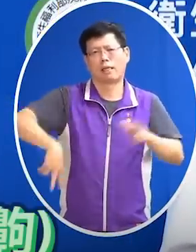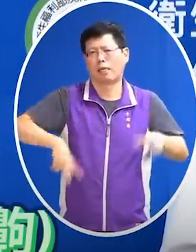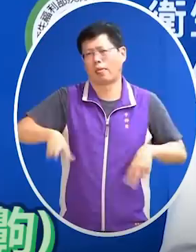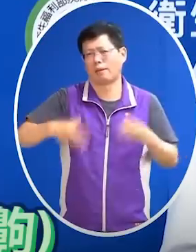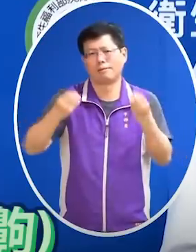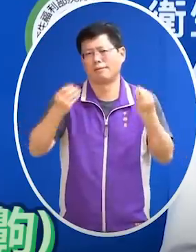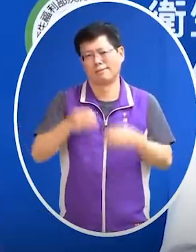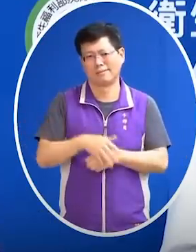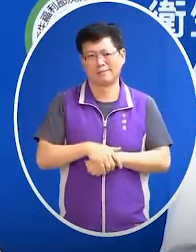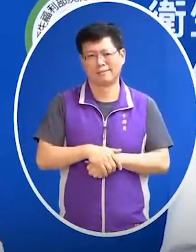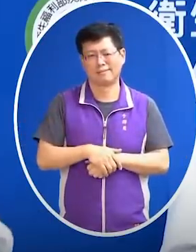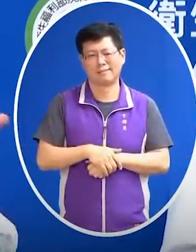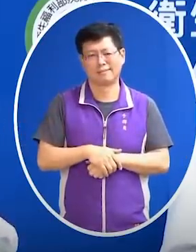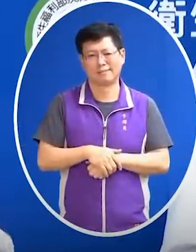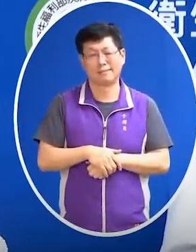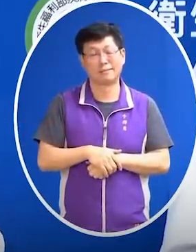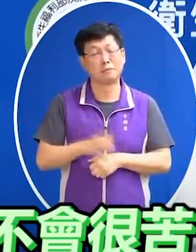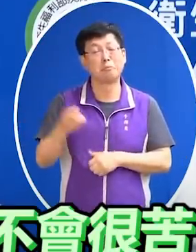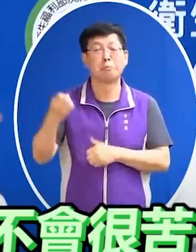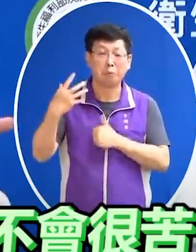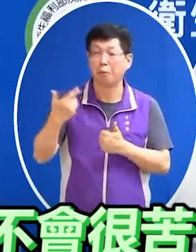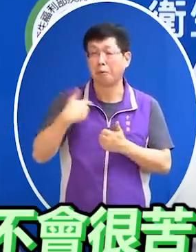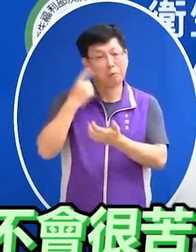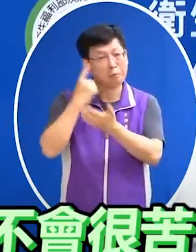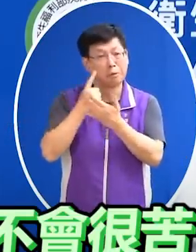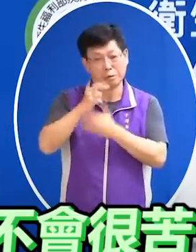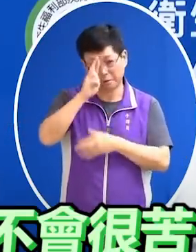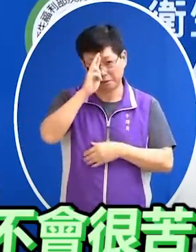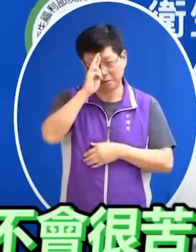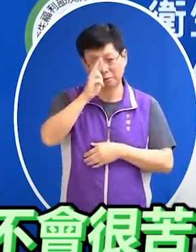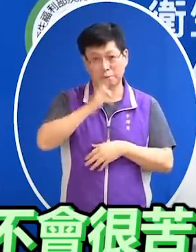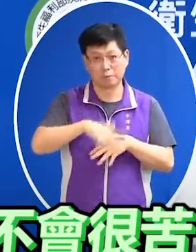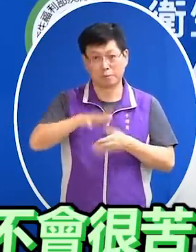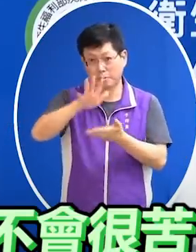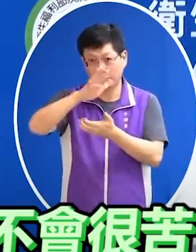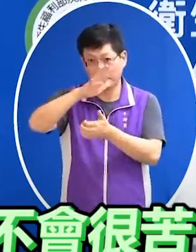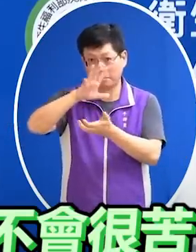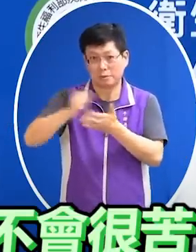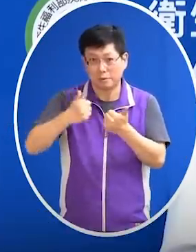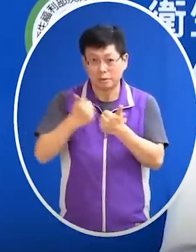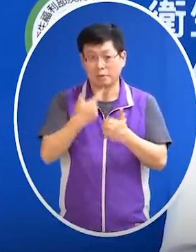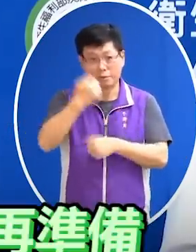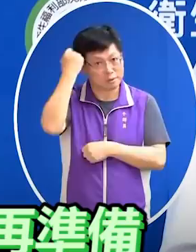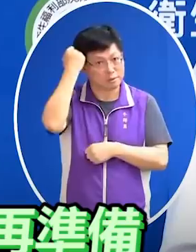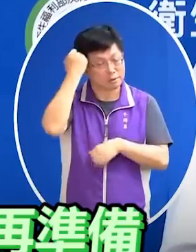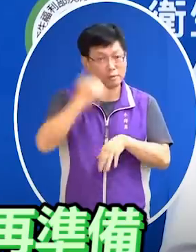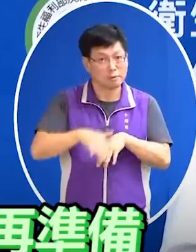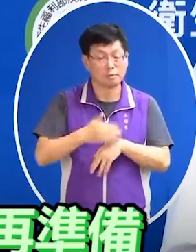备。大家来跟我讲说，我每天中午都开记者会，会不会很苦？